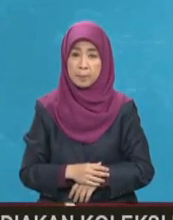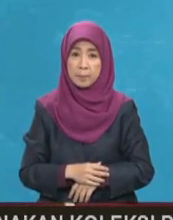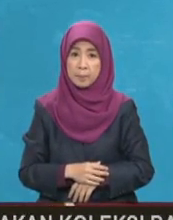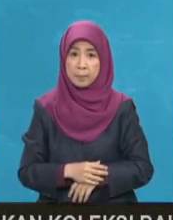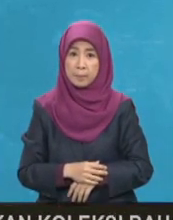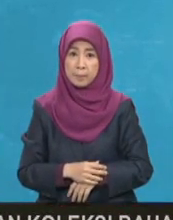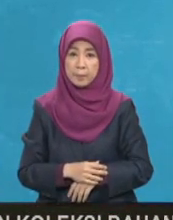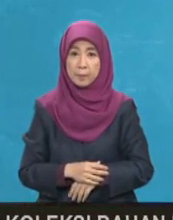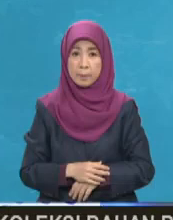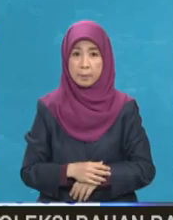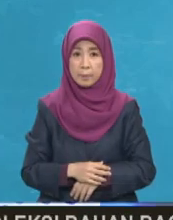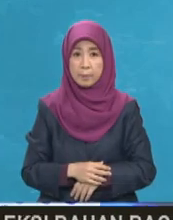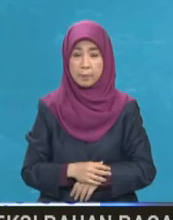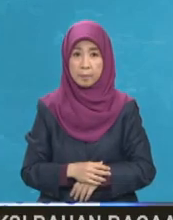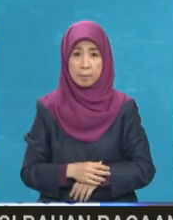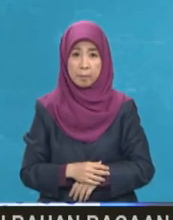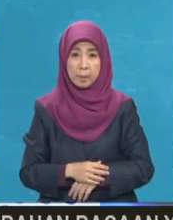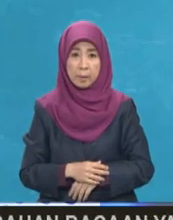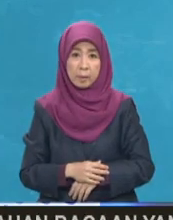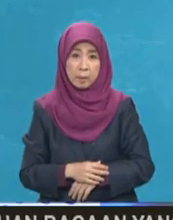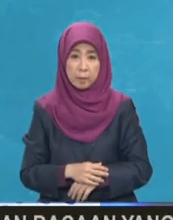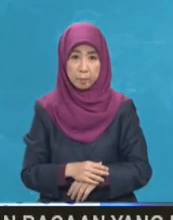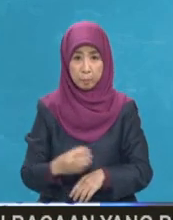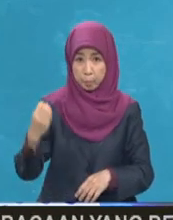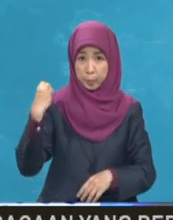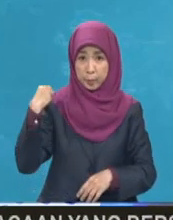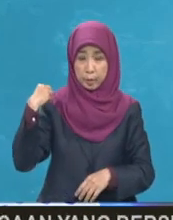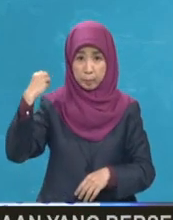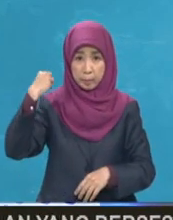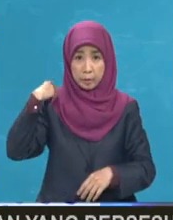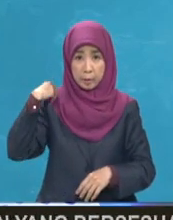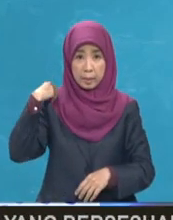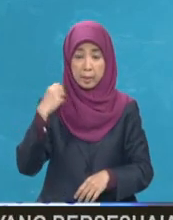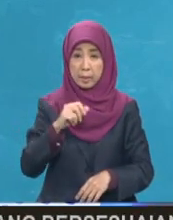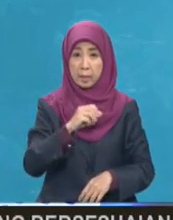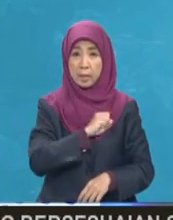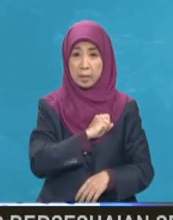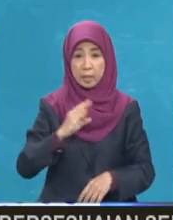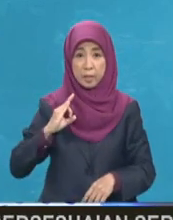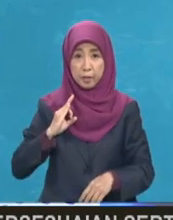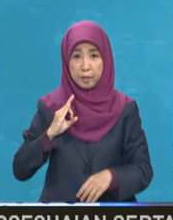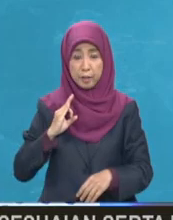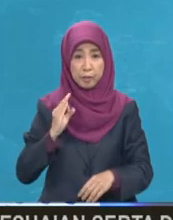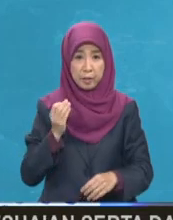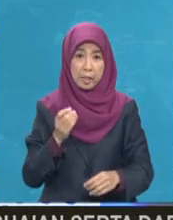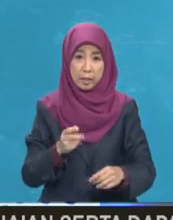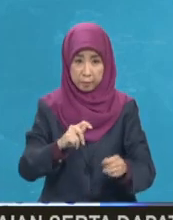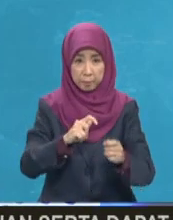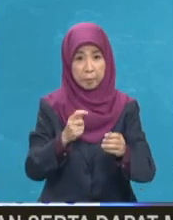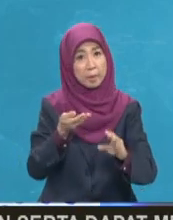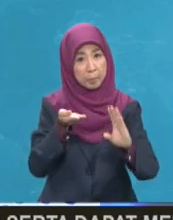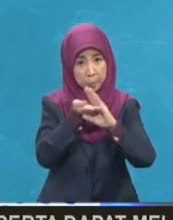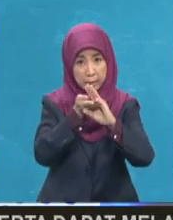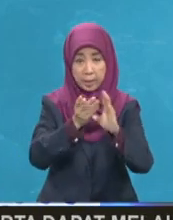Hai sementara itu pegawai-pegawai dan kaki tangan perbadanan tabung amanah Islam Brunei